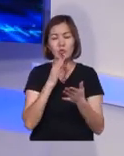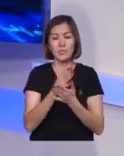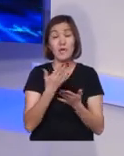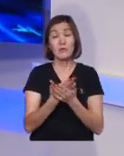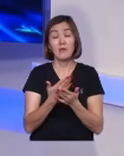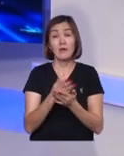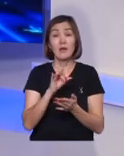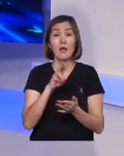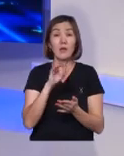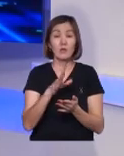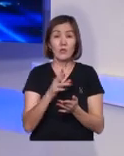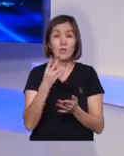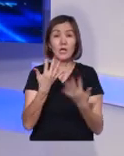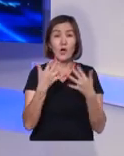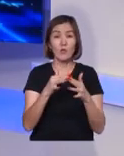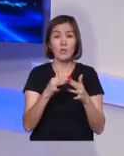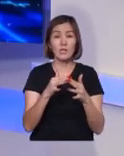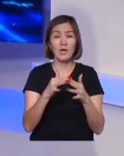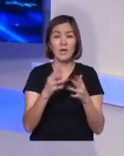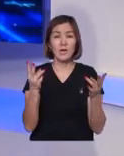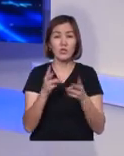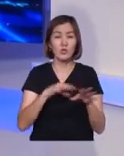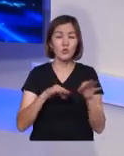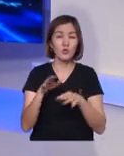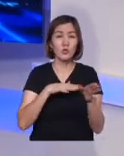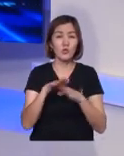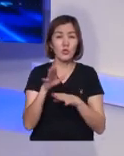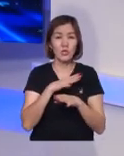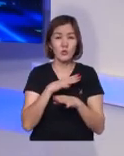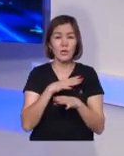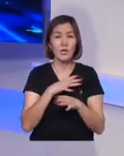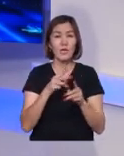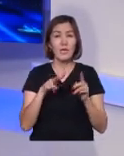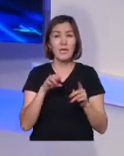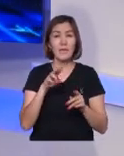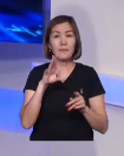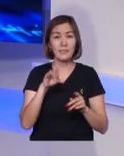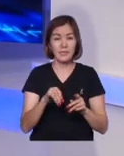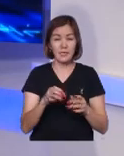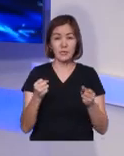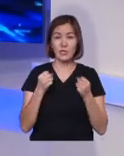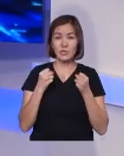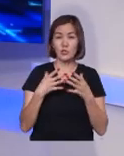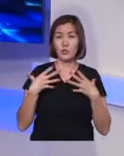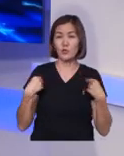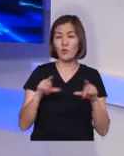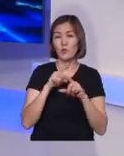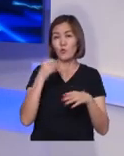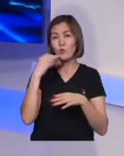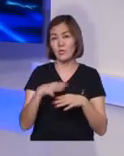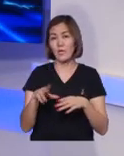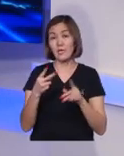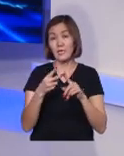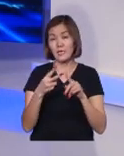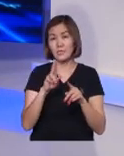Мәселен, Алакөл ауданындағы екі ауылда елге аса қажетті жобалар жүзеге асуда. Бірі Лепсідегі дене шынықтыру сауықтыру орталығы, тағы